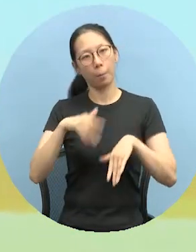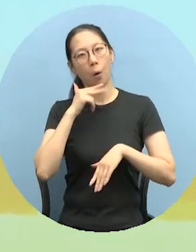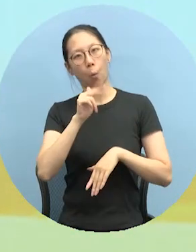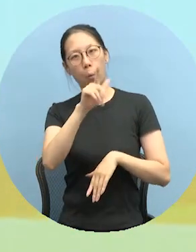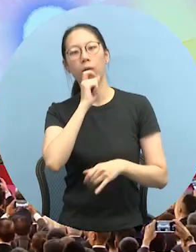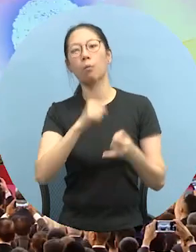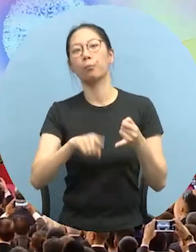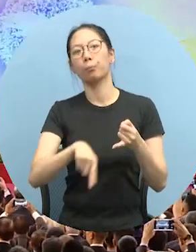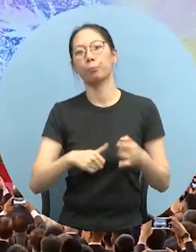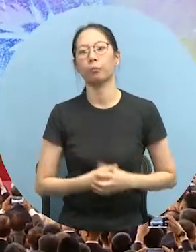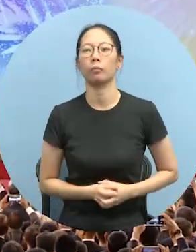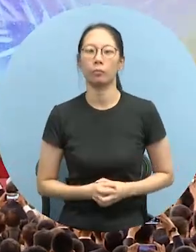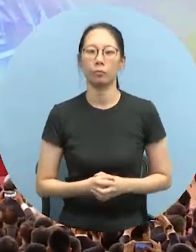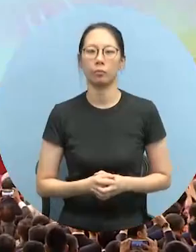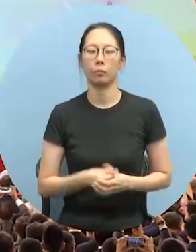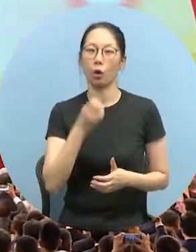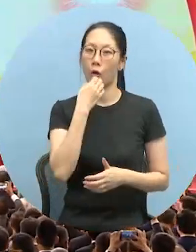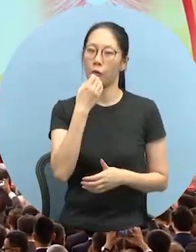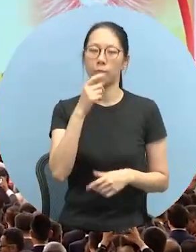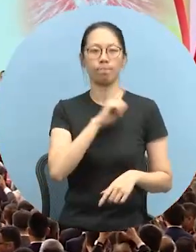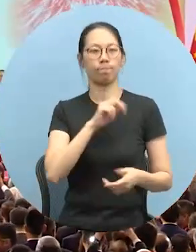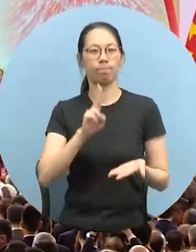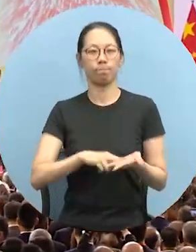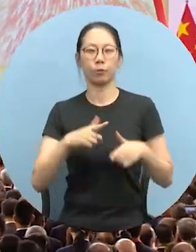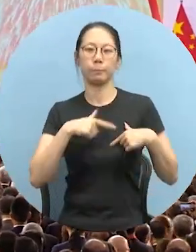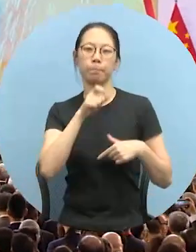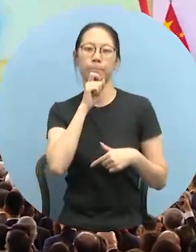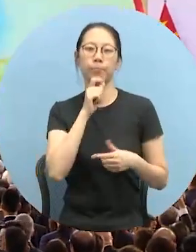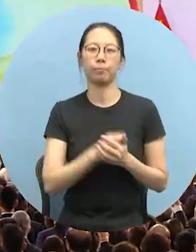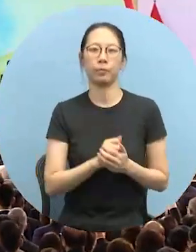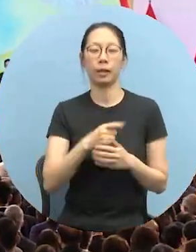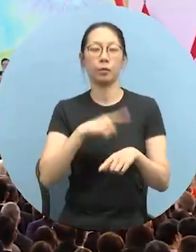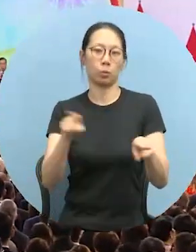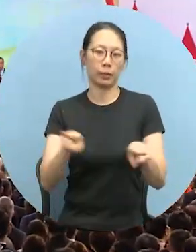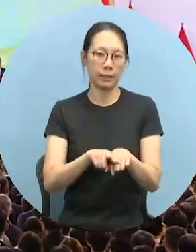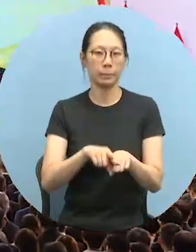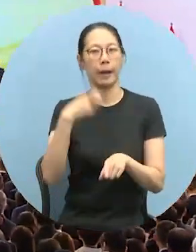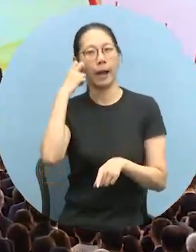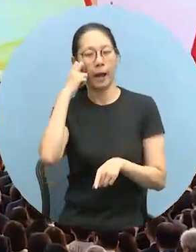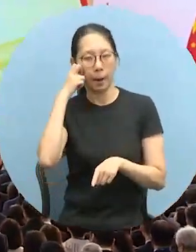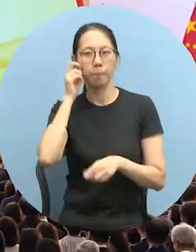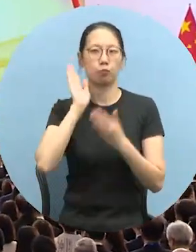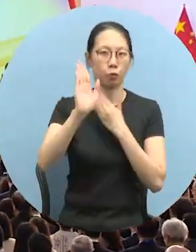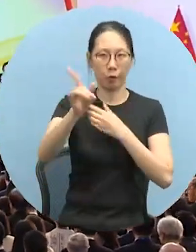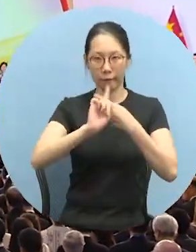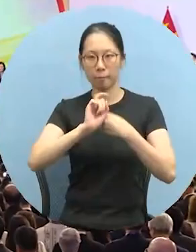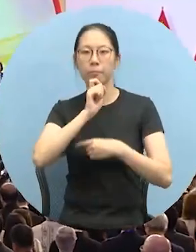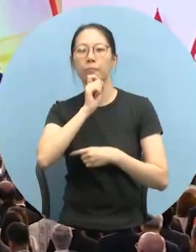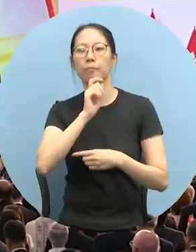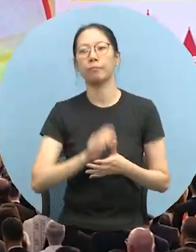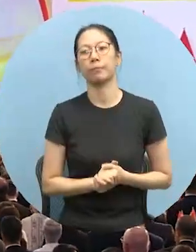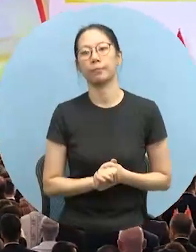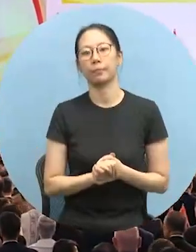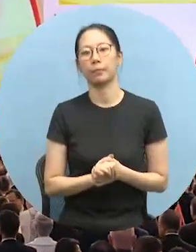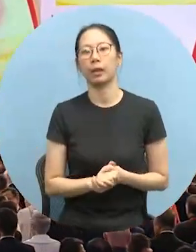見成效，我對香港充滿信心，但同時必須居安思危。